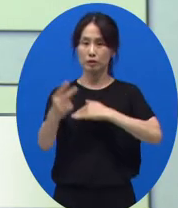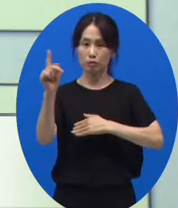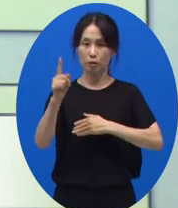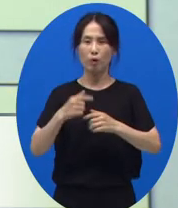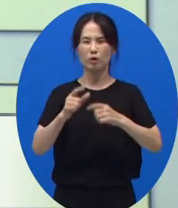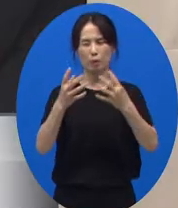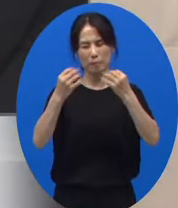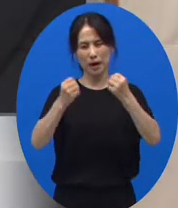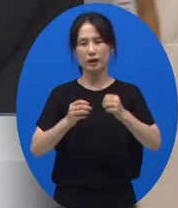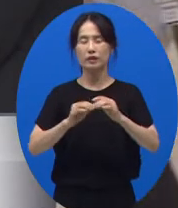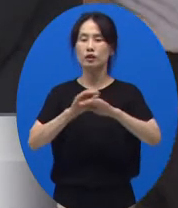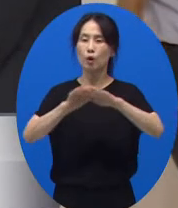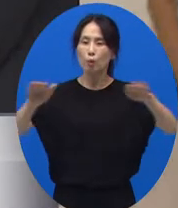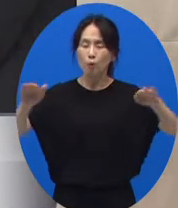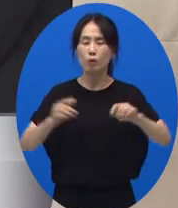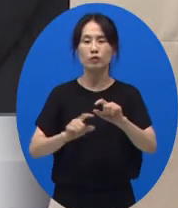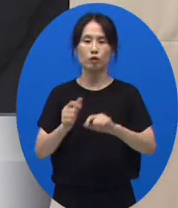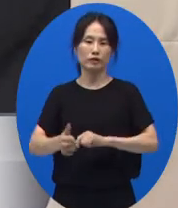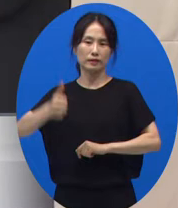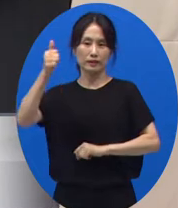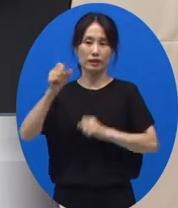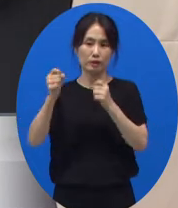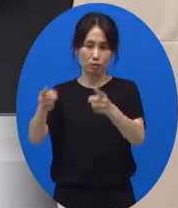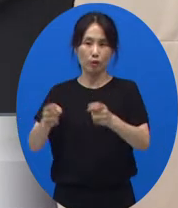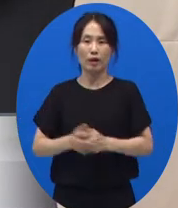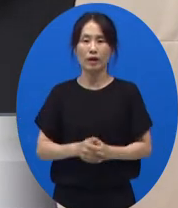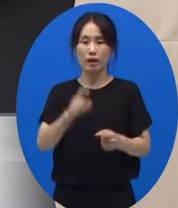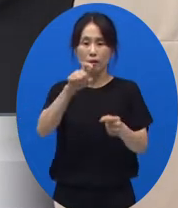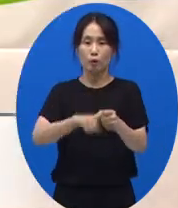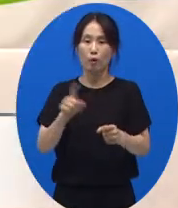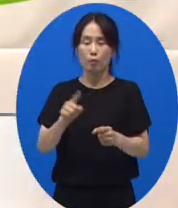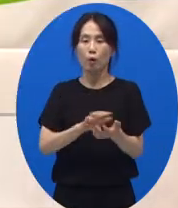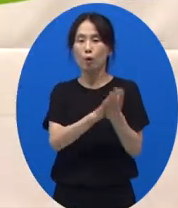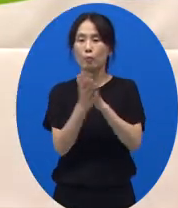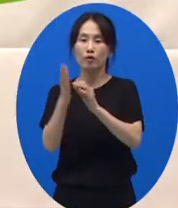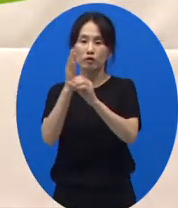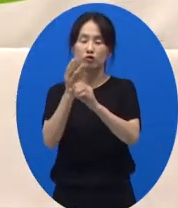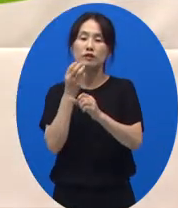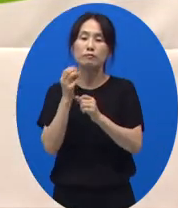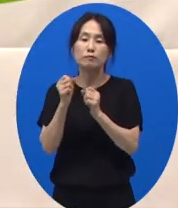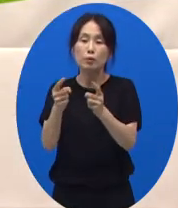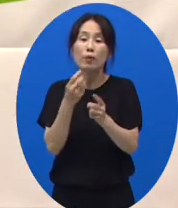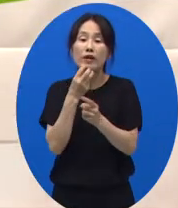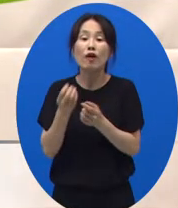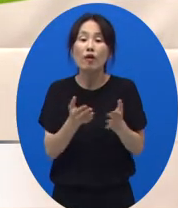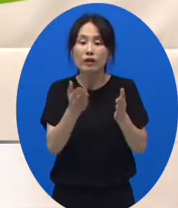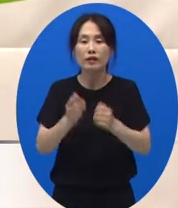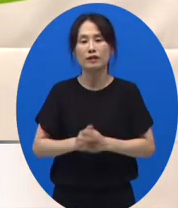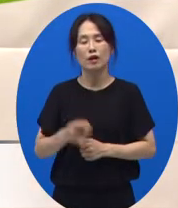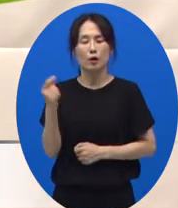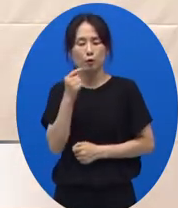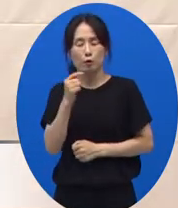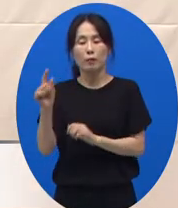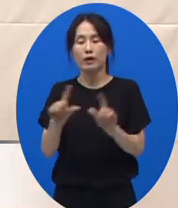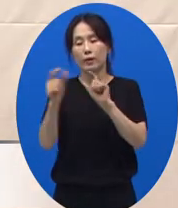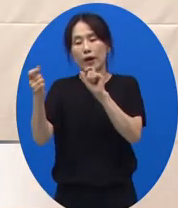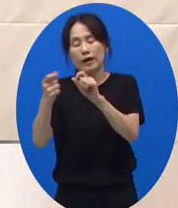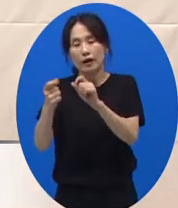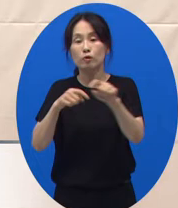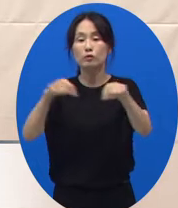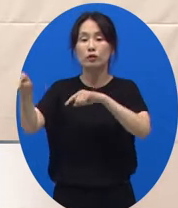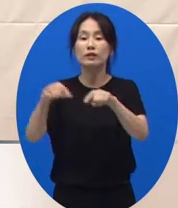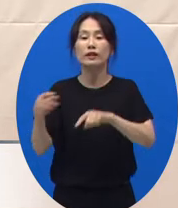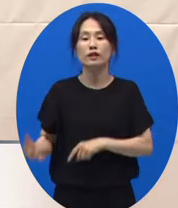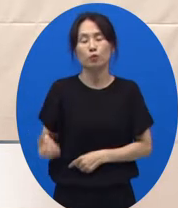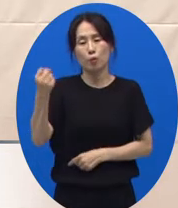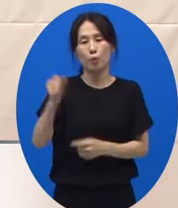더 많은, 더 고른, 더 나은 기회. 슬로건은 변화의 중심, 기회의 경기. 섬세하고 꼼꼼한 생활 밀착형